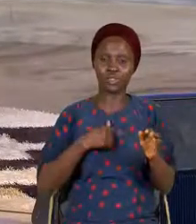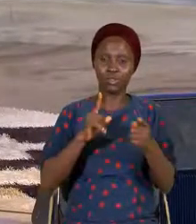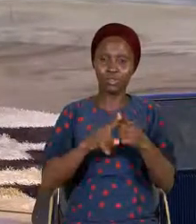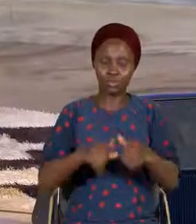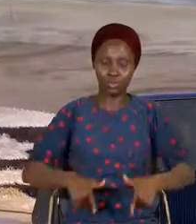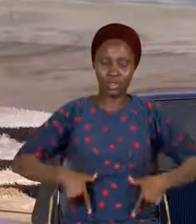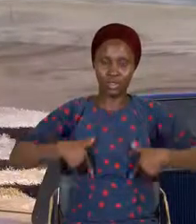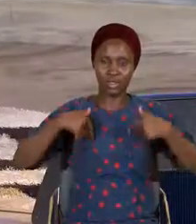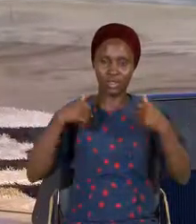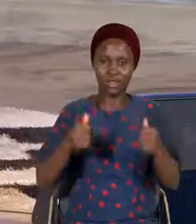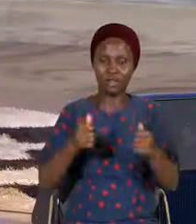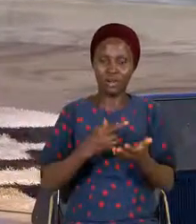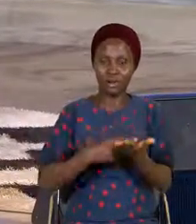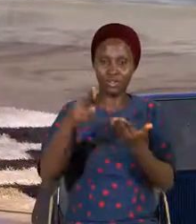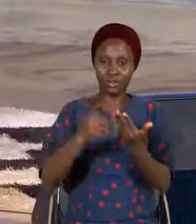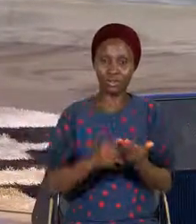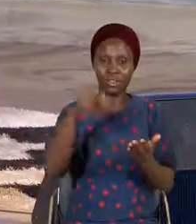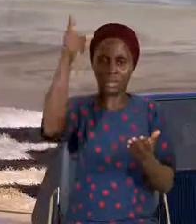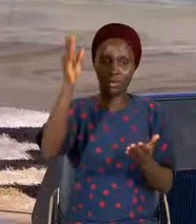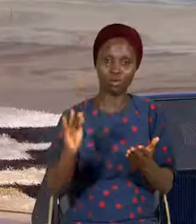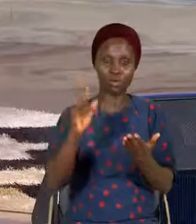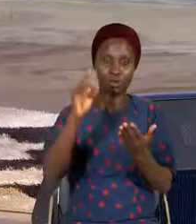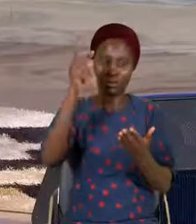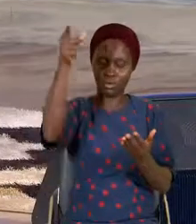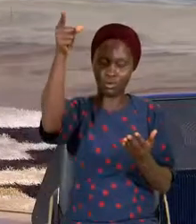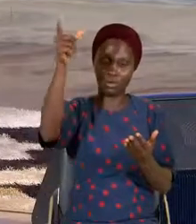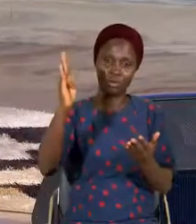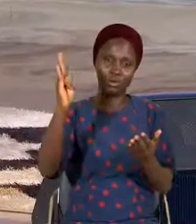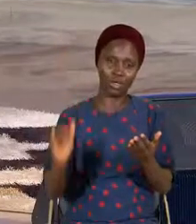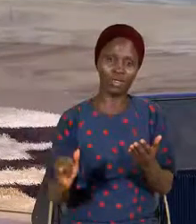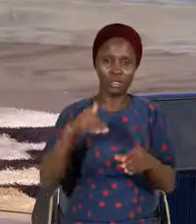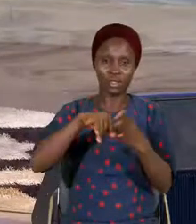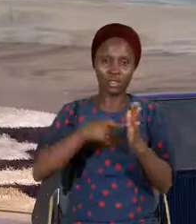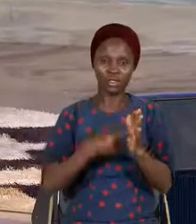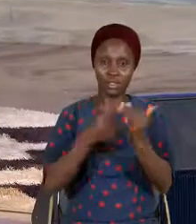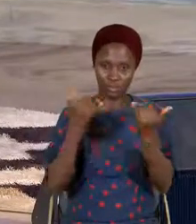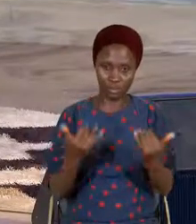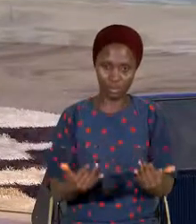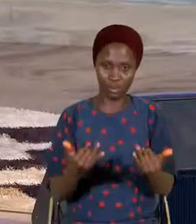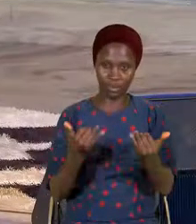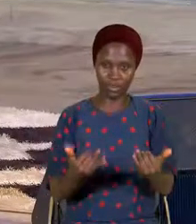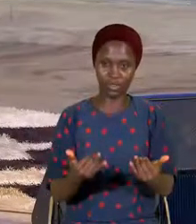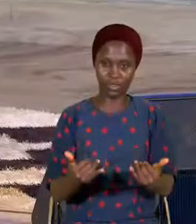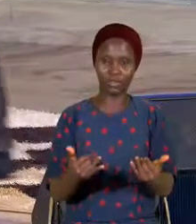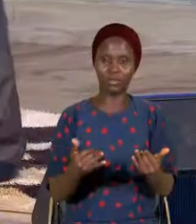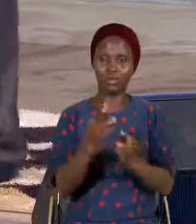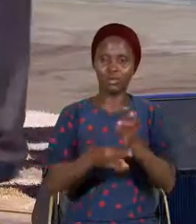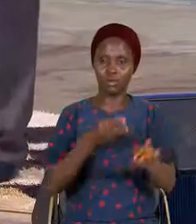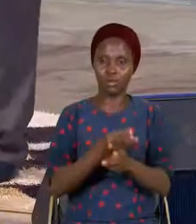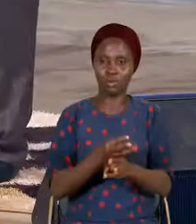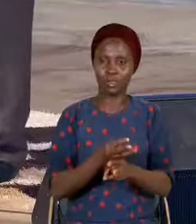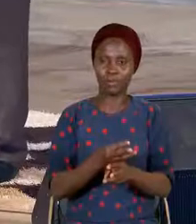renoncer à l'impiété et à vivre dans le siècle présent selon la sagesse, la justice et la piété. Dans le verset